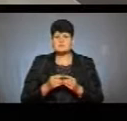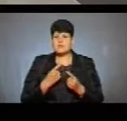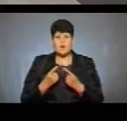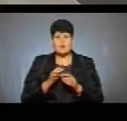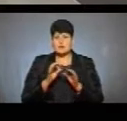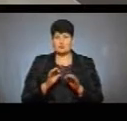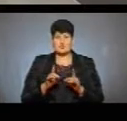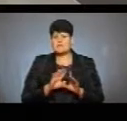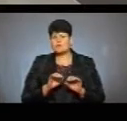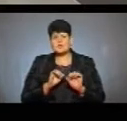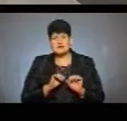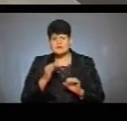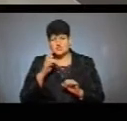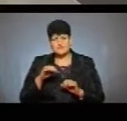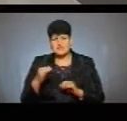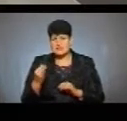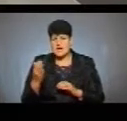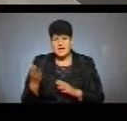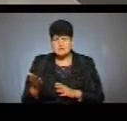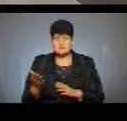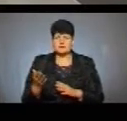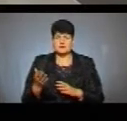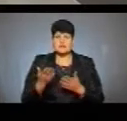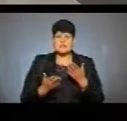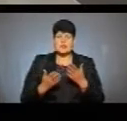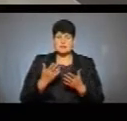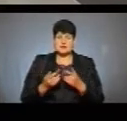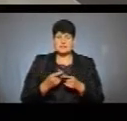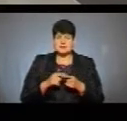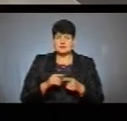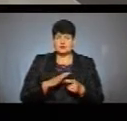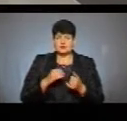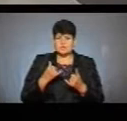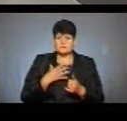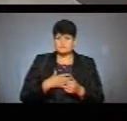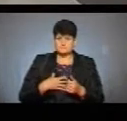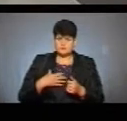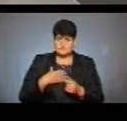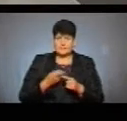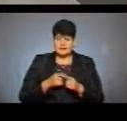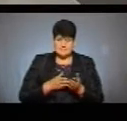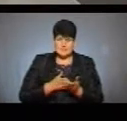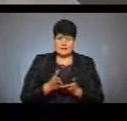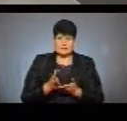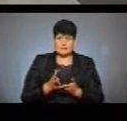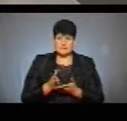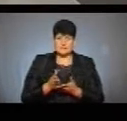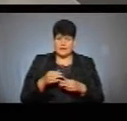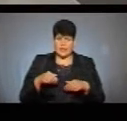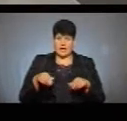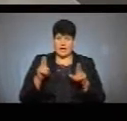що, ні про захист державних інтересів. І якби це не було зараз актуально, так, оцей хід